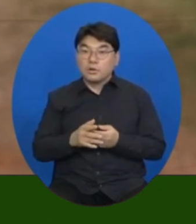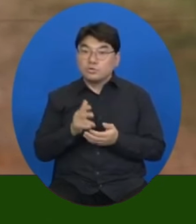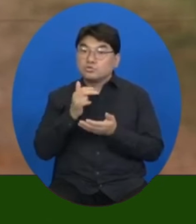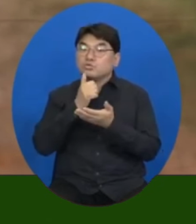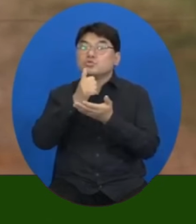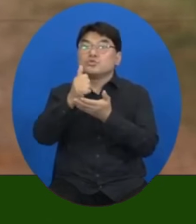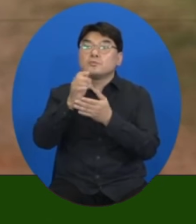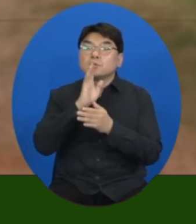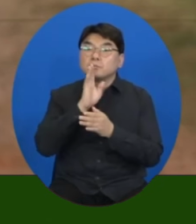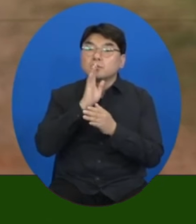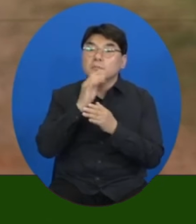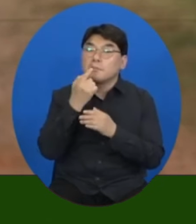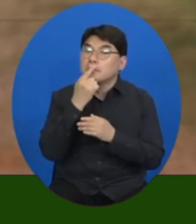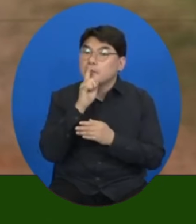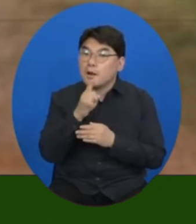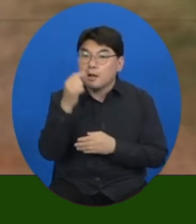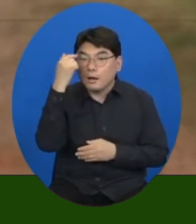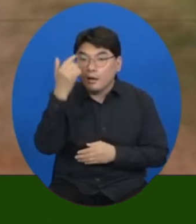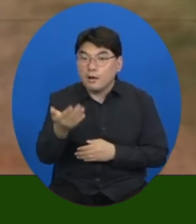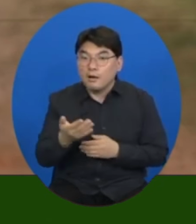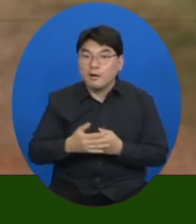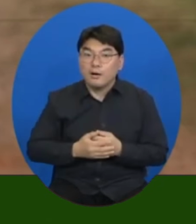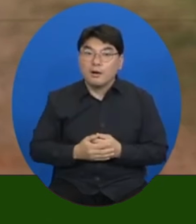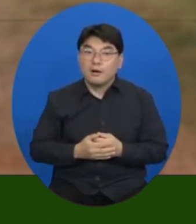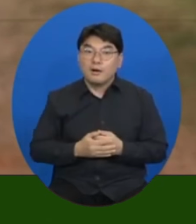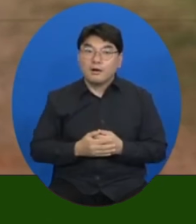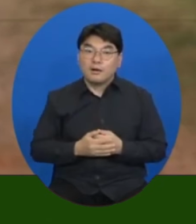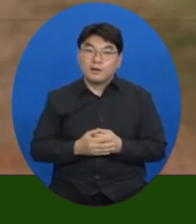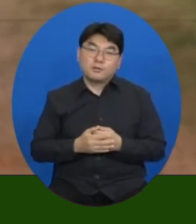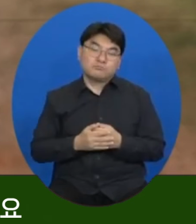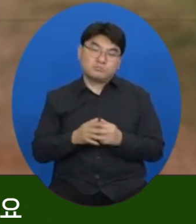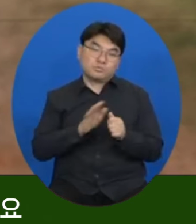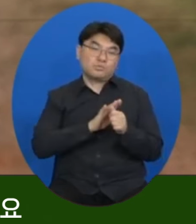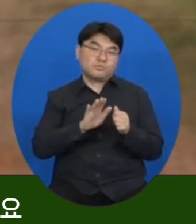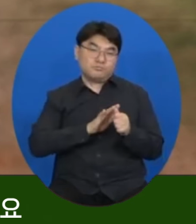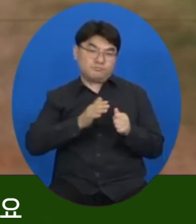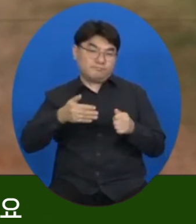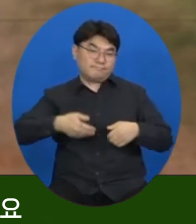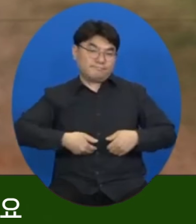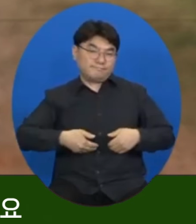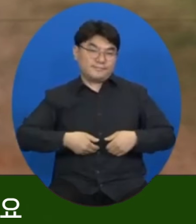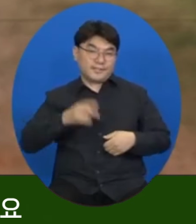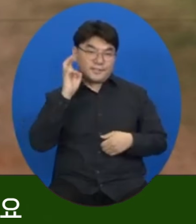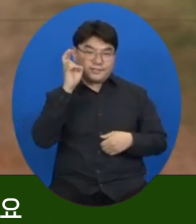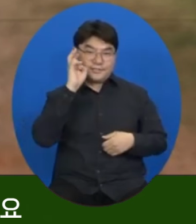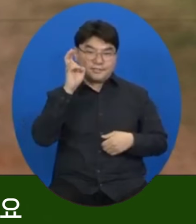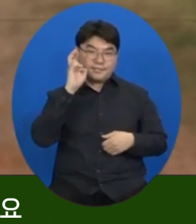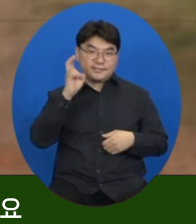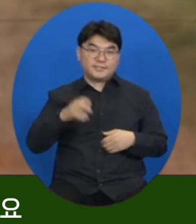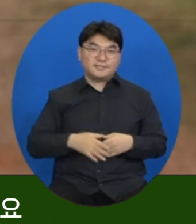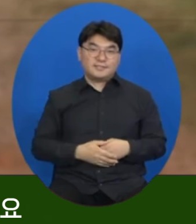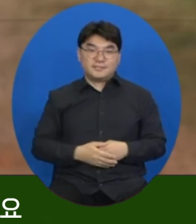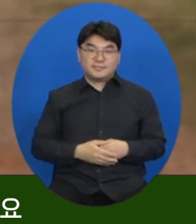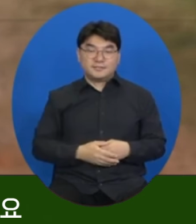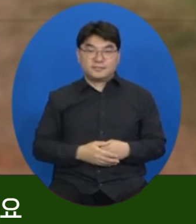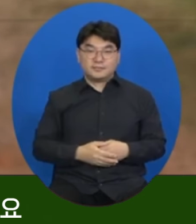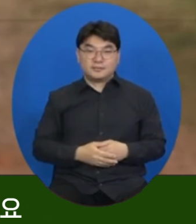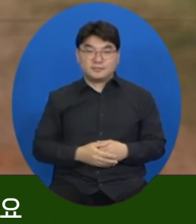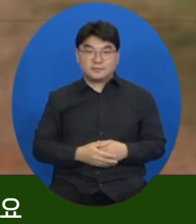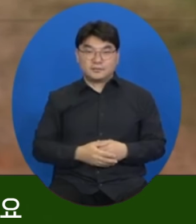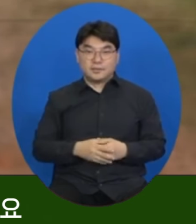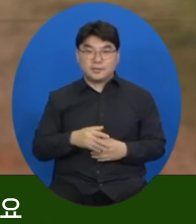하시겠습니까 아니면 잘 돌 돌봐 드려야겠죠 여러분